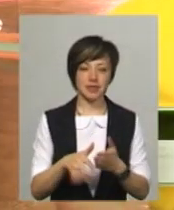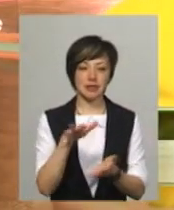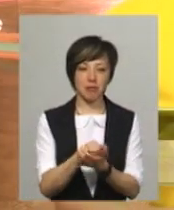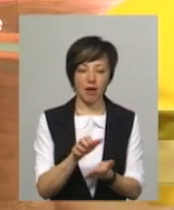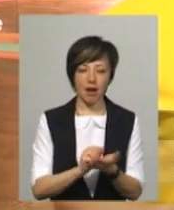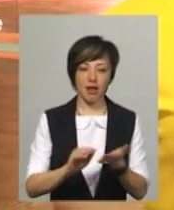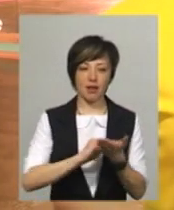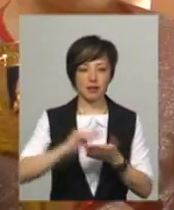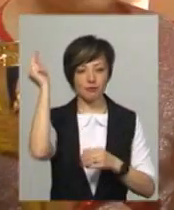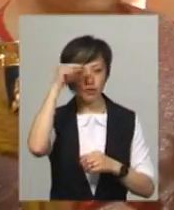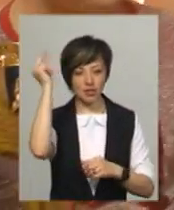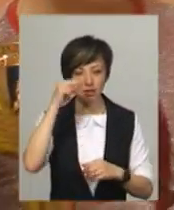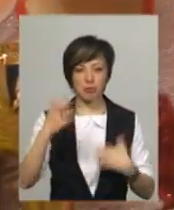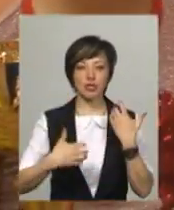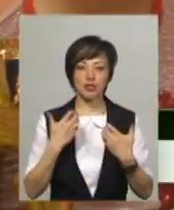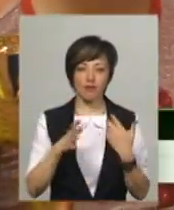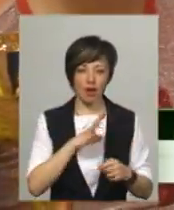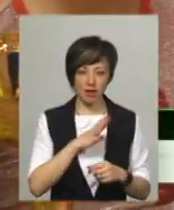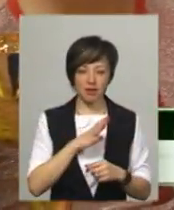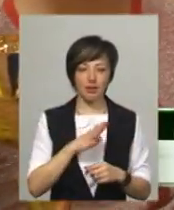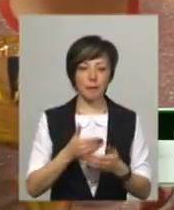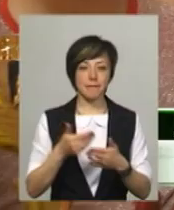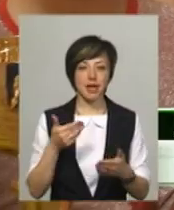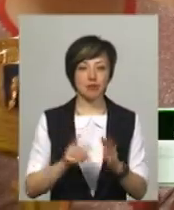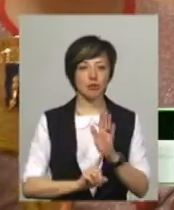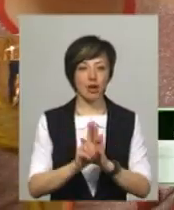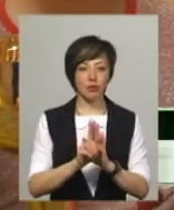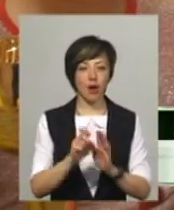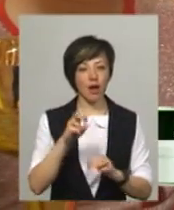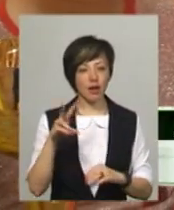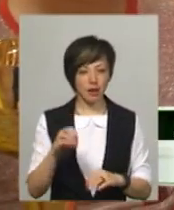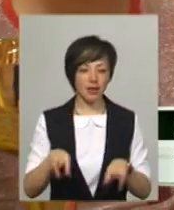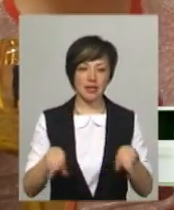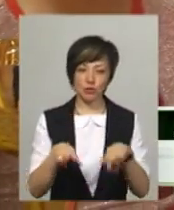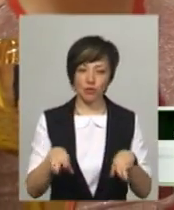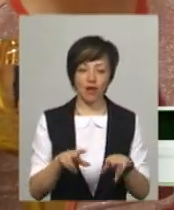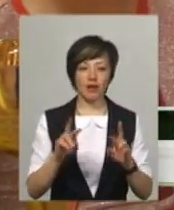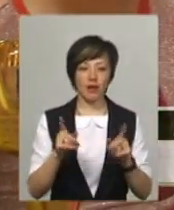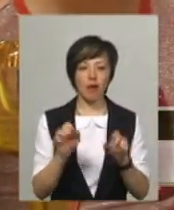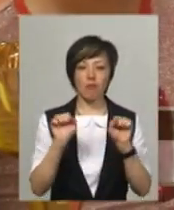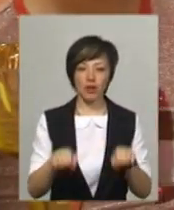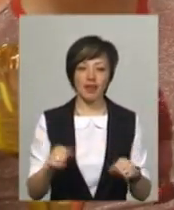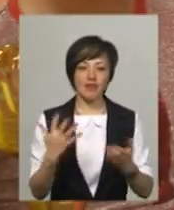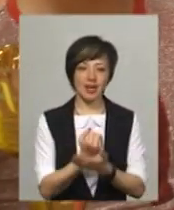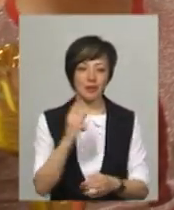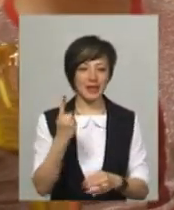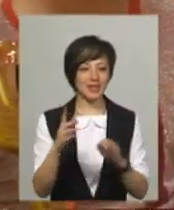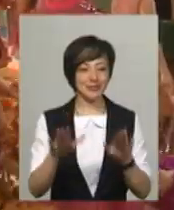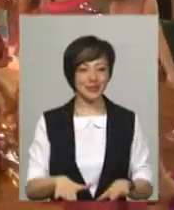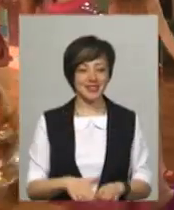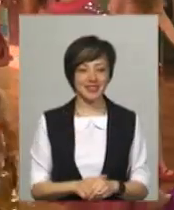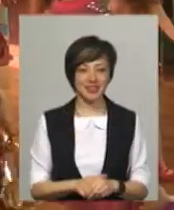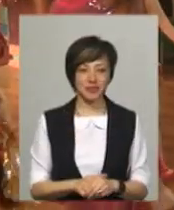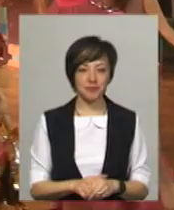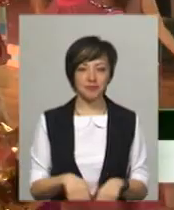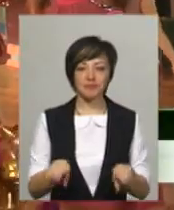займалися, ми вчились. Переживали перед початком, але станцювали як могли і виграли перше місце. Настільки